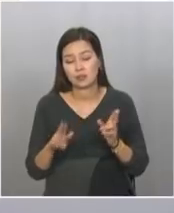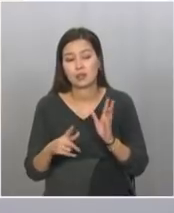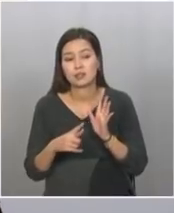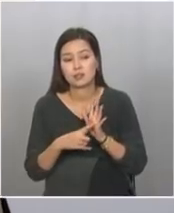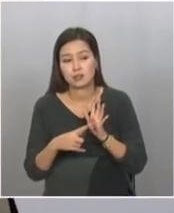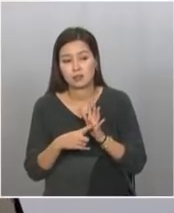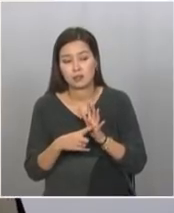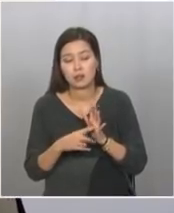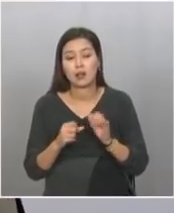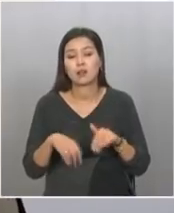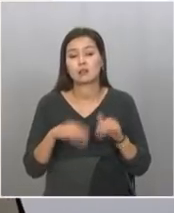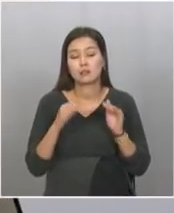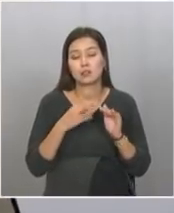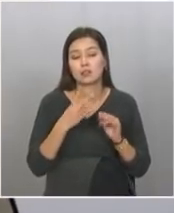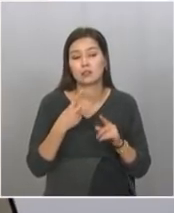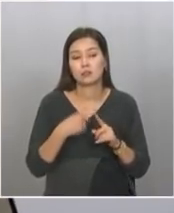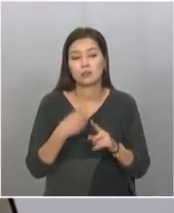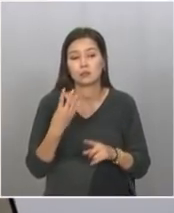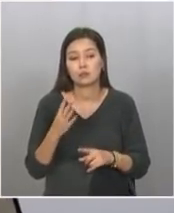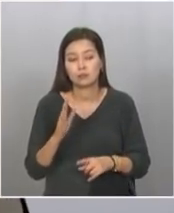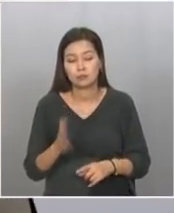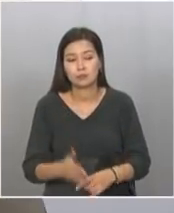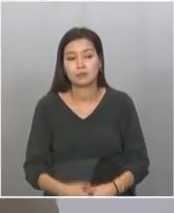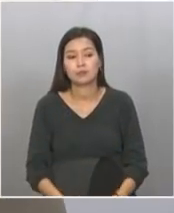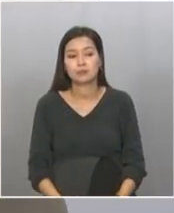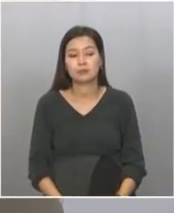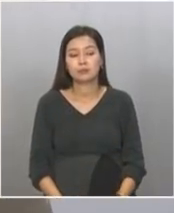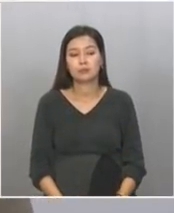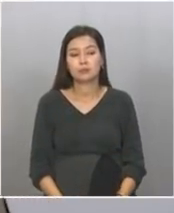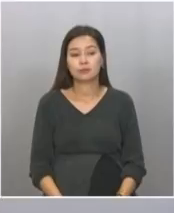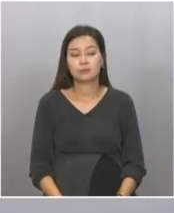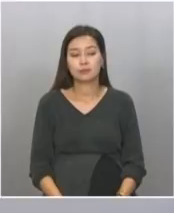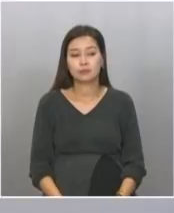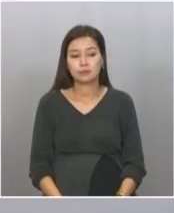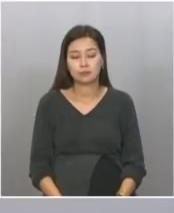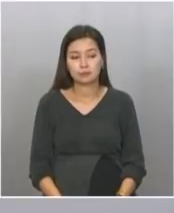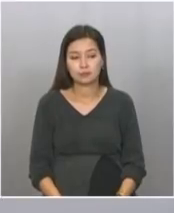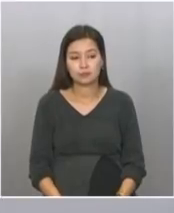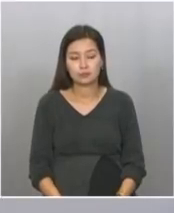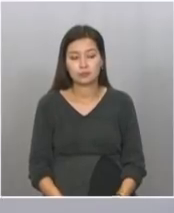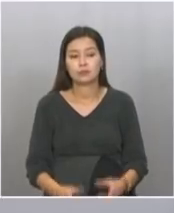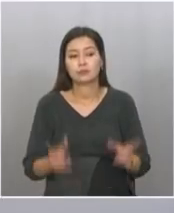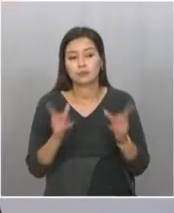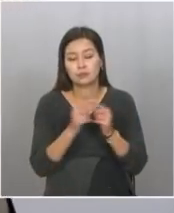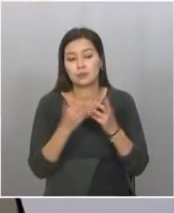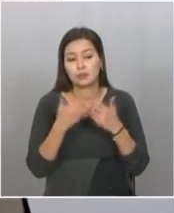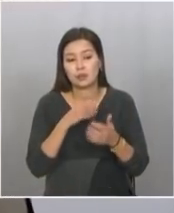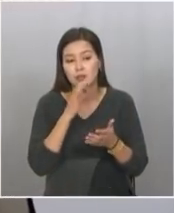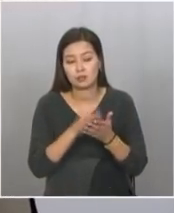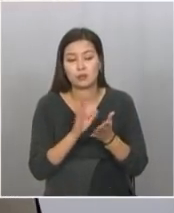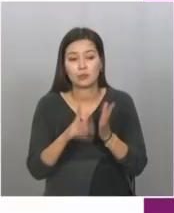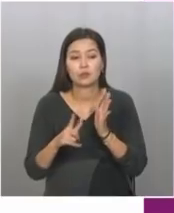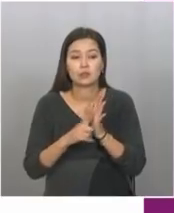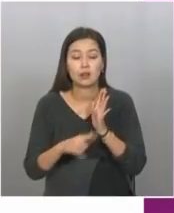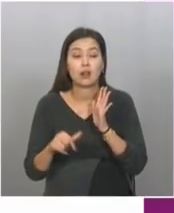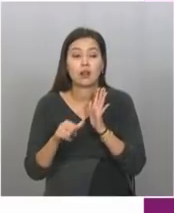де 7. Сондықтан бөлімі сол күйінше қалады, алымдары бір-бірімен қосылады. Сонда 7-ден